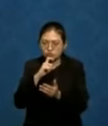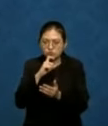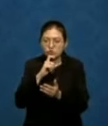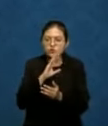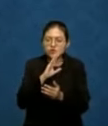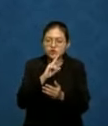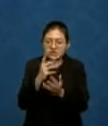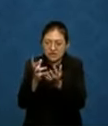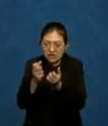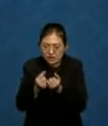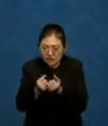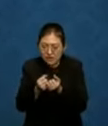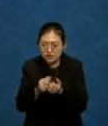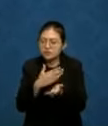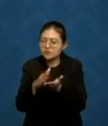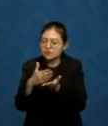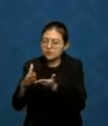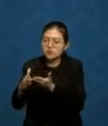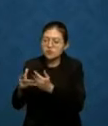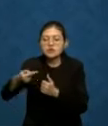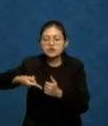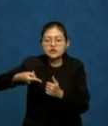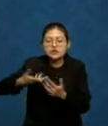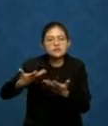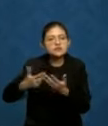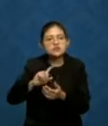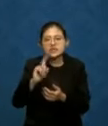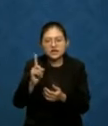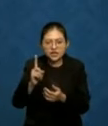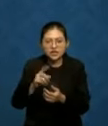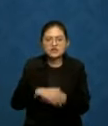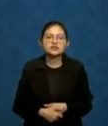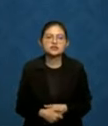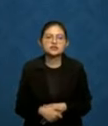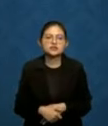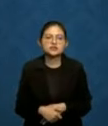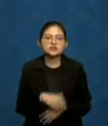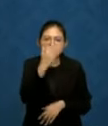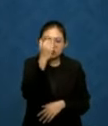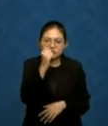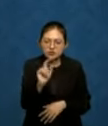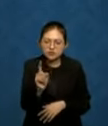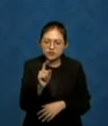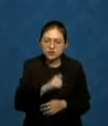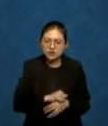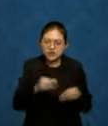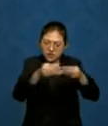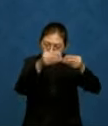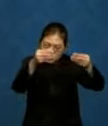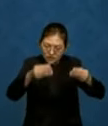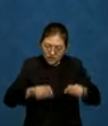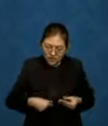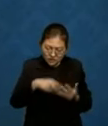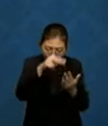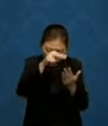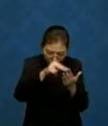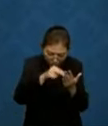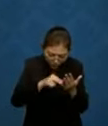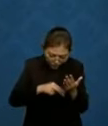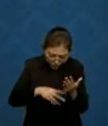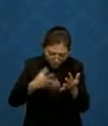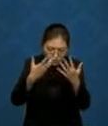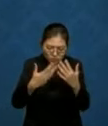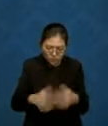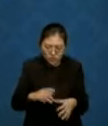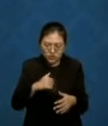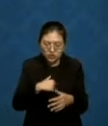ทางว่าจะได้รับการชำระหนี้คืนหรือไม่อย่างไรเพราะจากที่ดูข้อมูลในรายงานแล้วดิฉันพบว่า